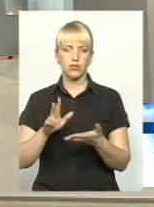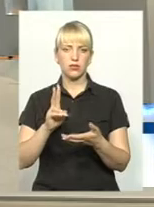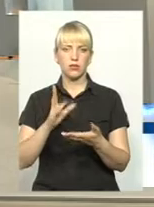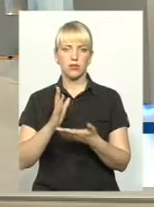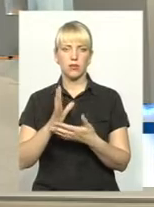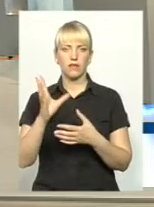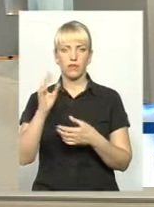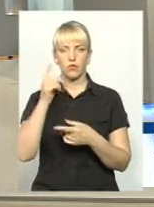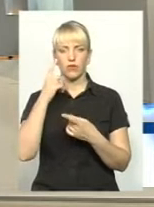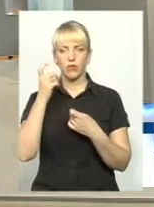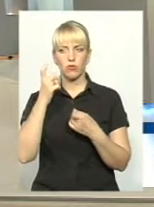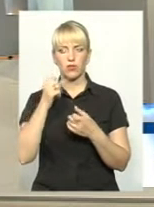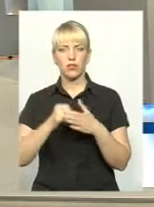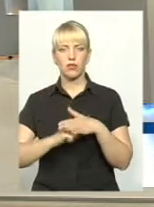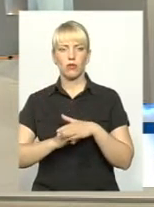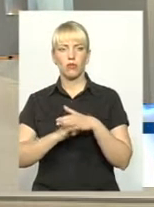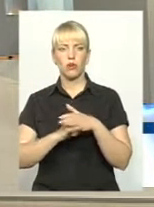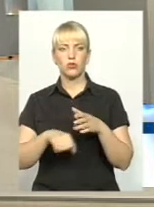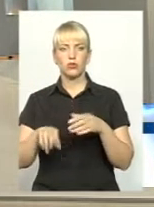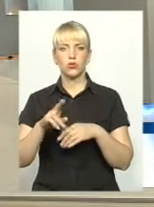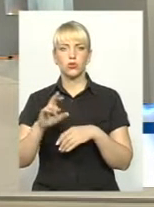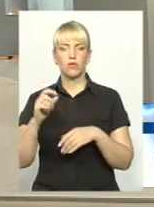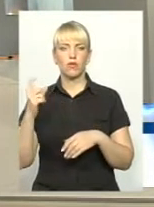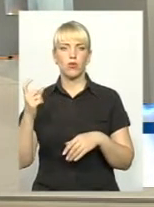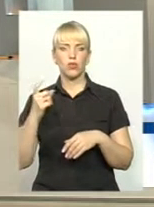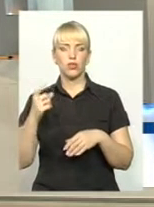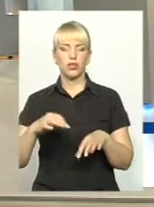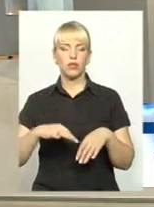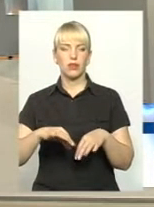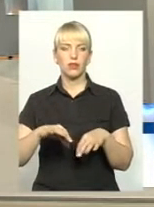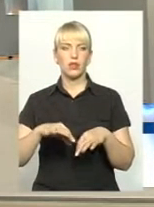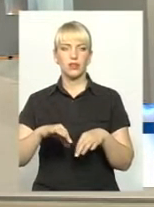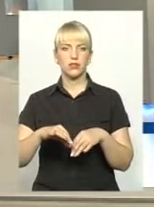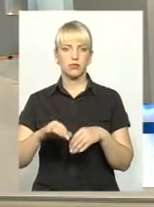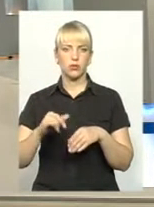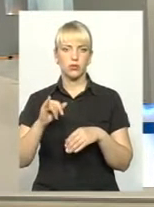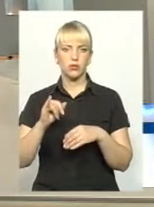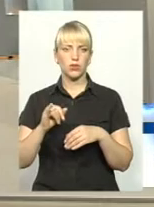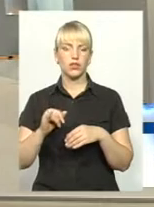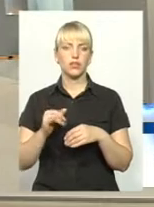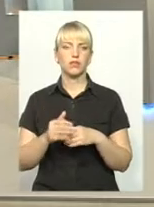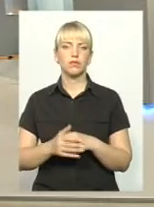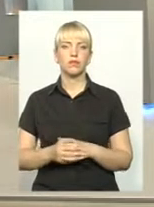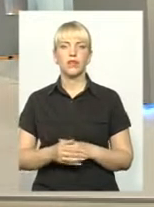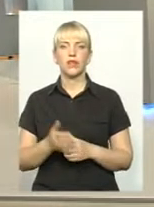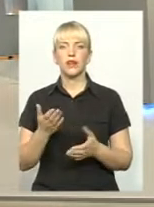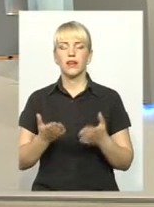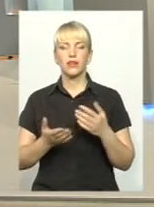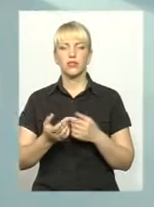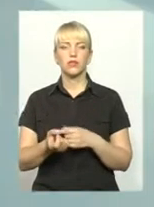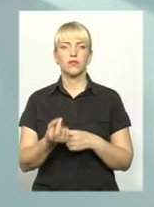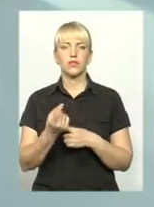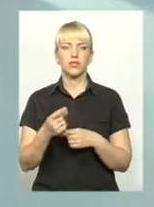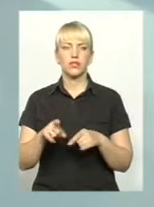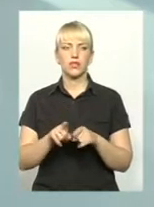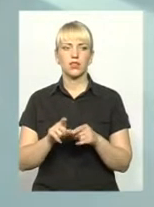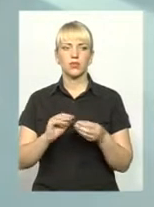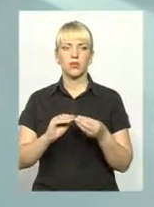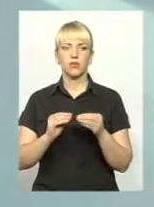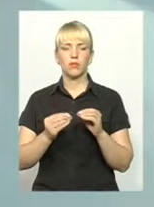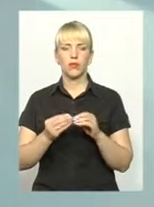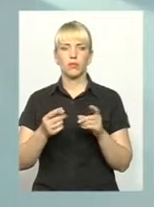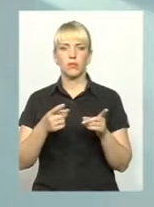інформаційну базу щодо володіння транспортними засобами. І якщо виникли проблеми в